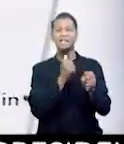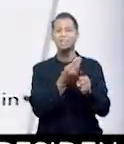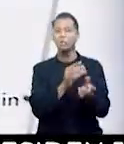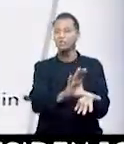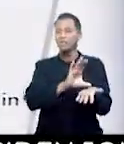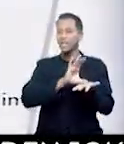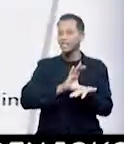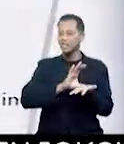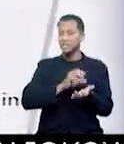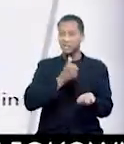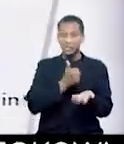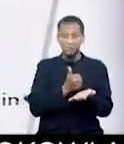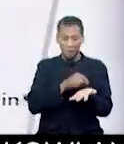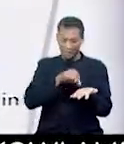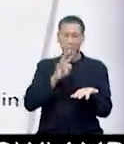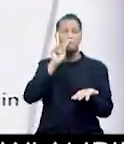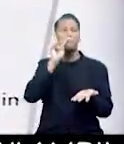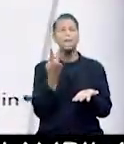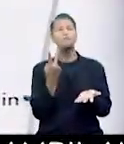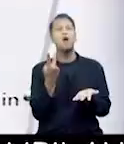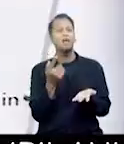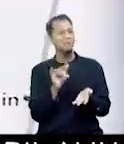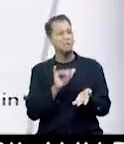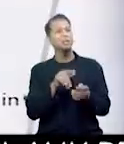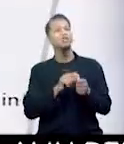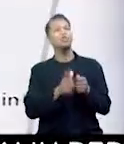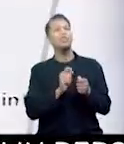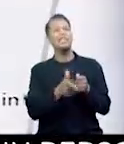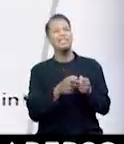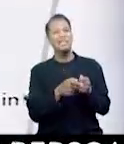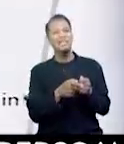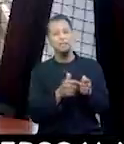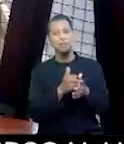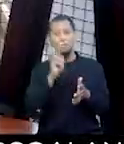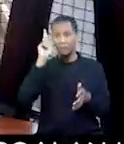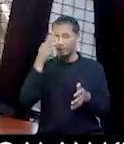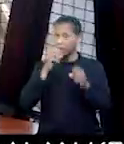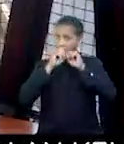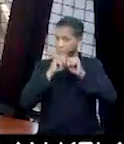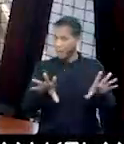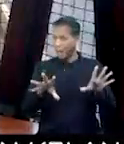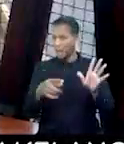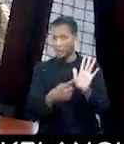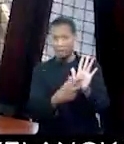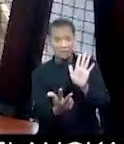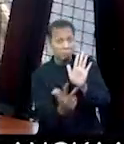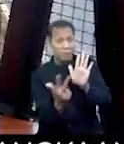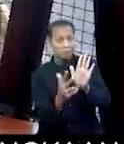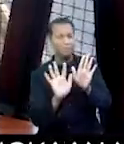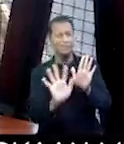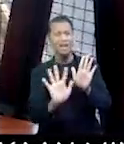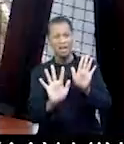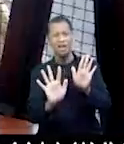penipuan berbentuk permainan judi, bahkan dinyatakan ilegal oleh pemerintah. Lantas bagaimana tanggapan warga terkait